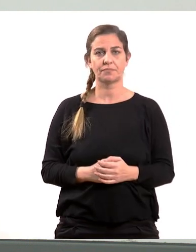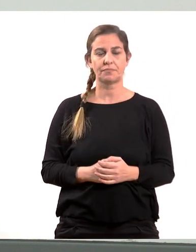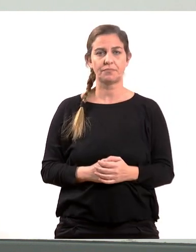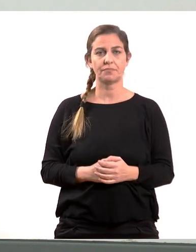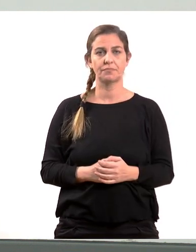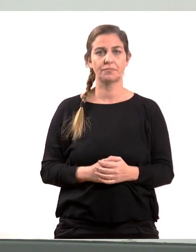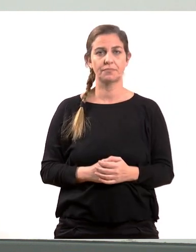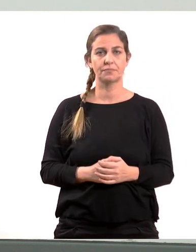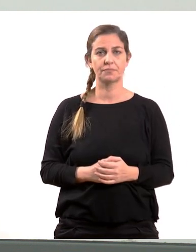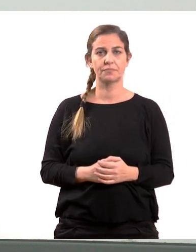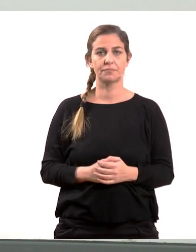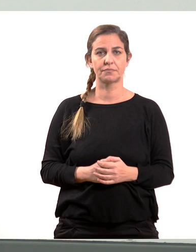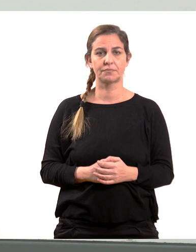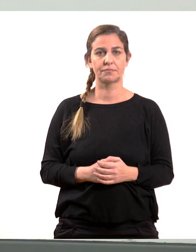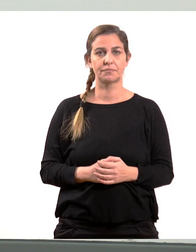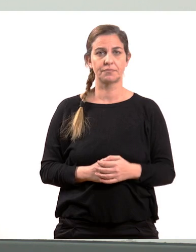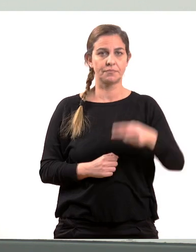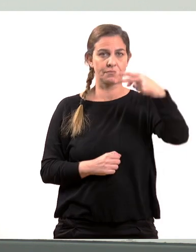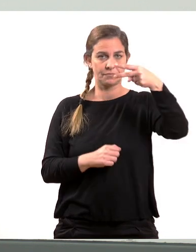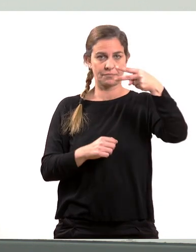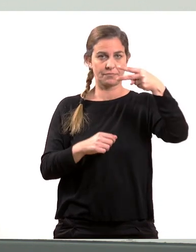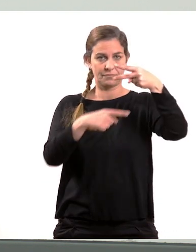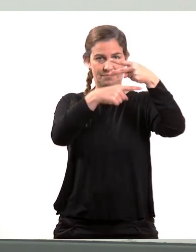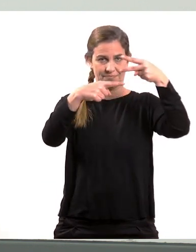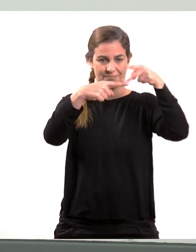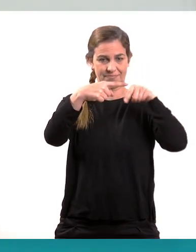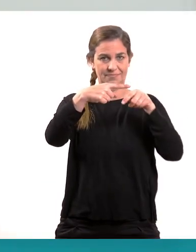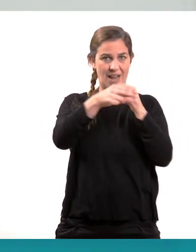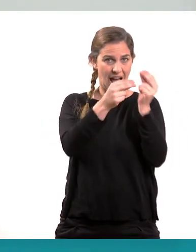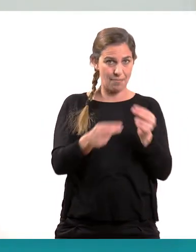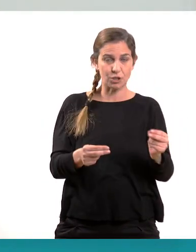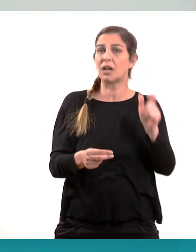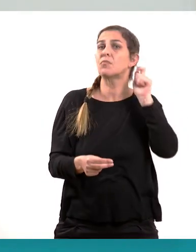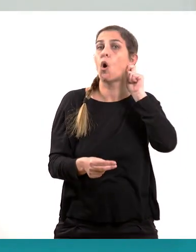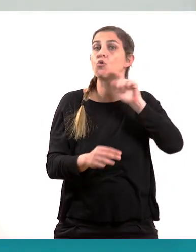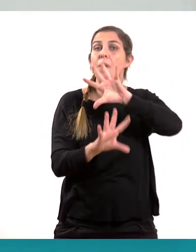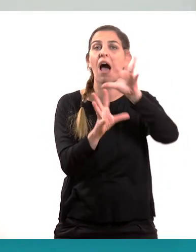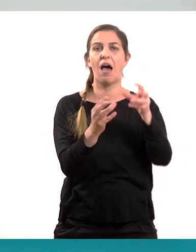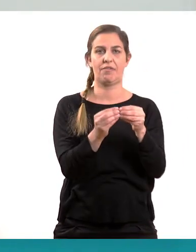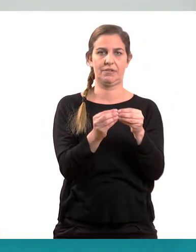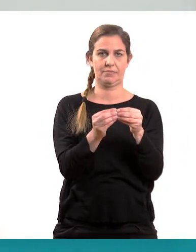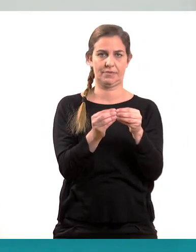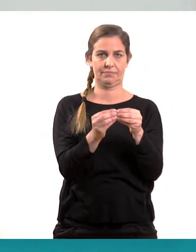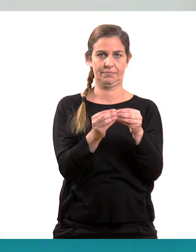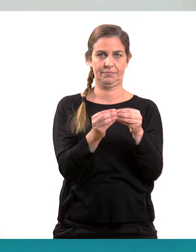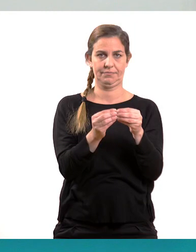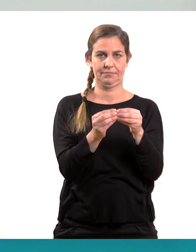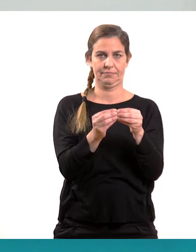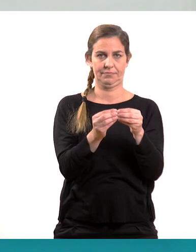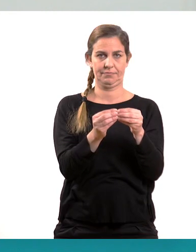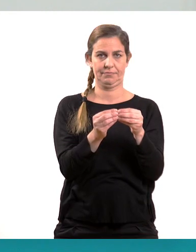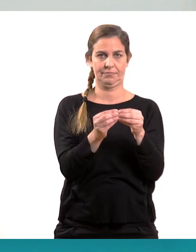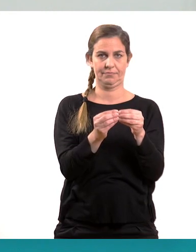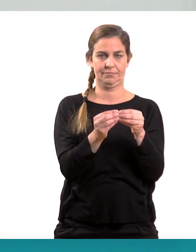2. Και το αποτέλεσμα της πρόσθεσης είναι το άθροισμα. Αυτό που βάζουμε